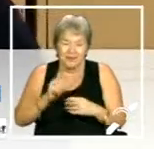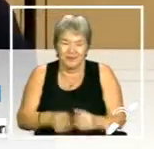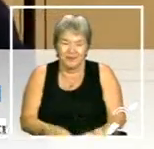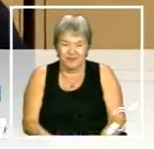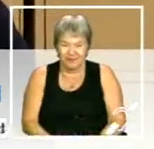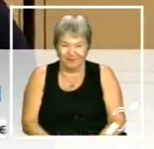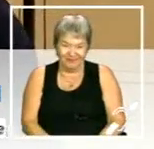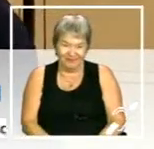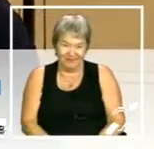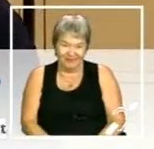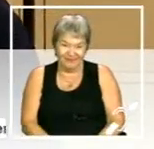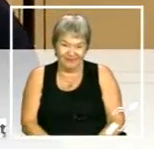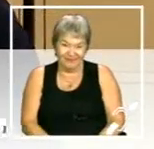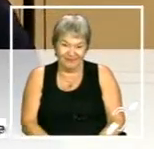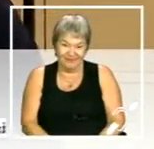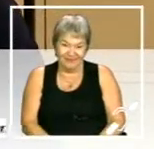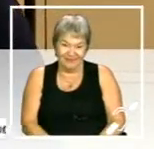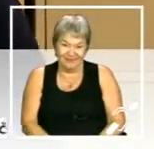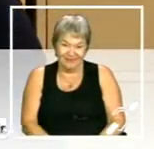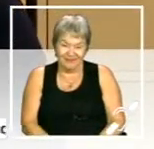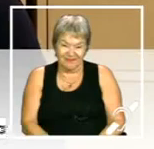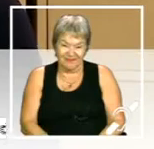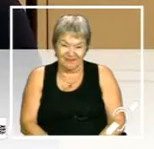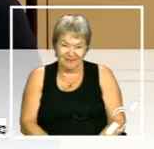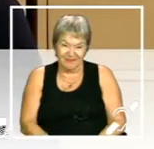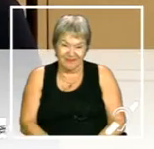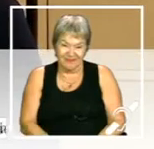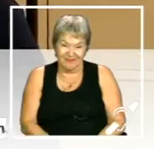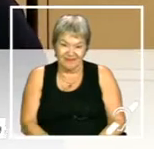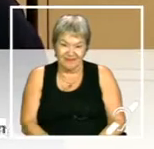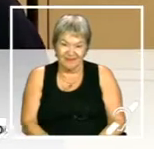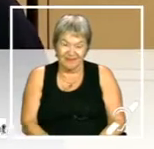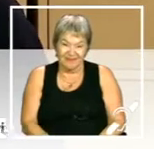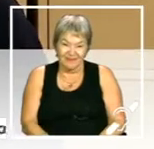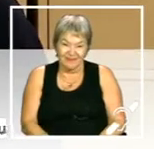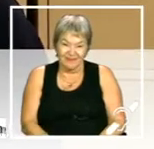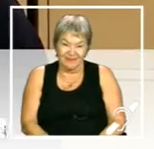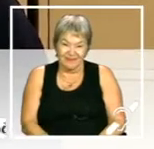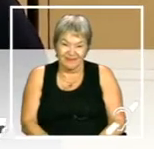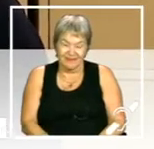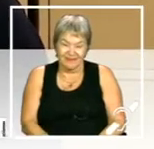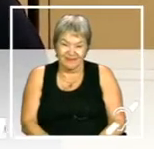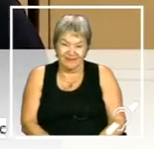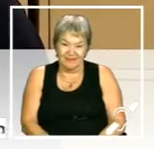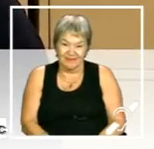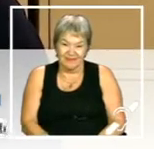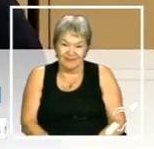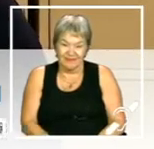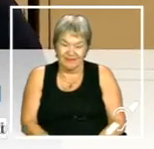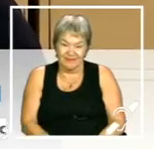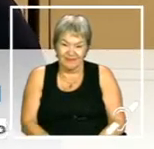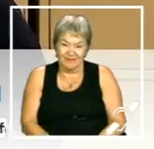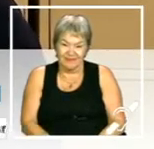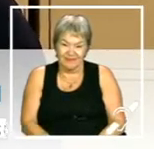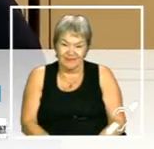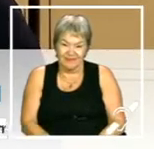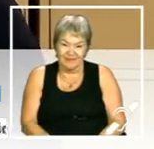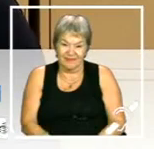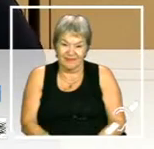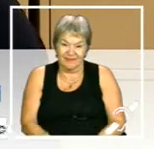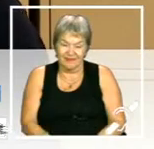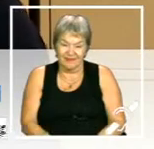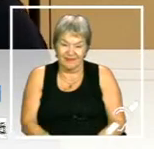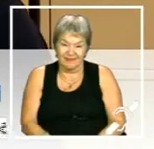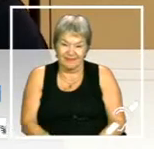was 35 bottles. That's recovered from 6 different storage pits. Of that 35, 6 were broken,